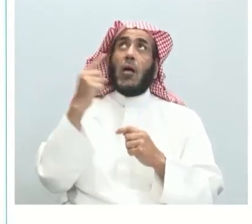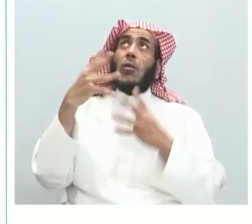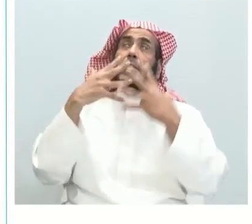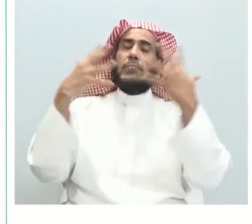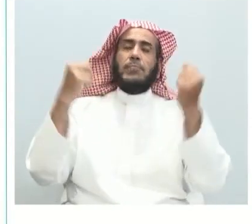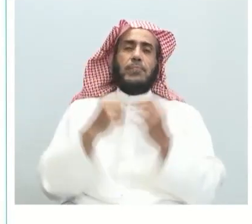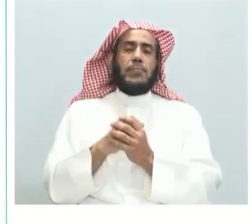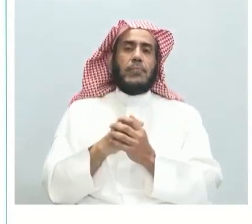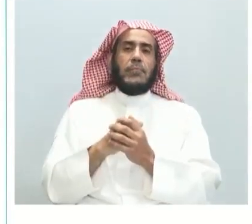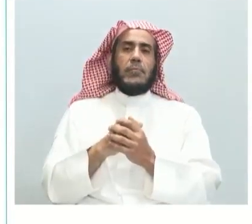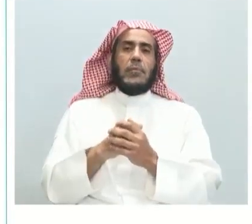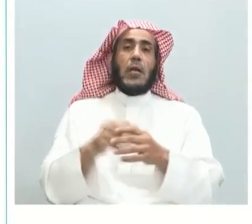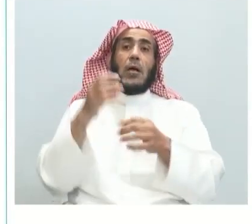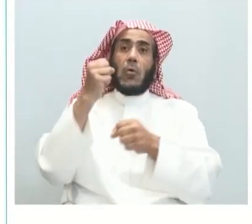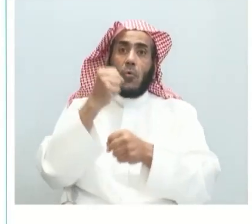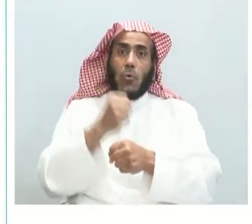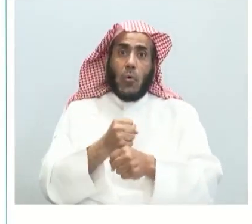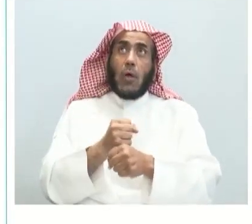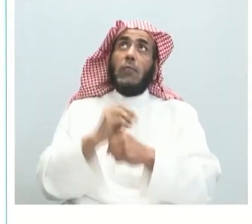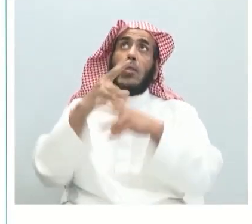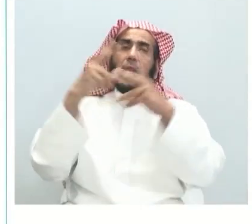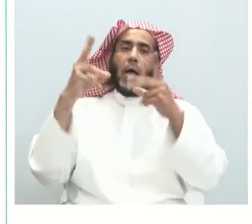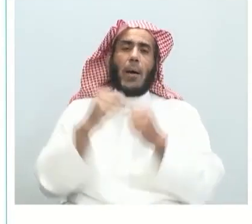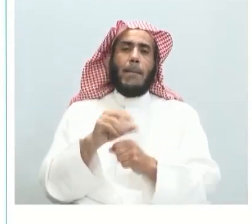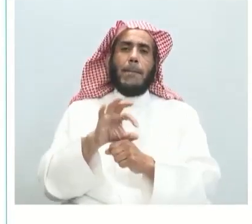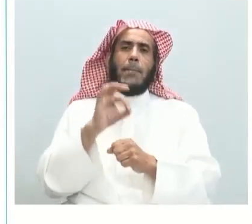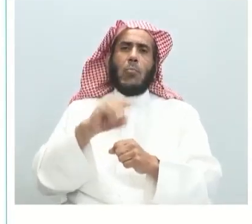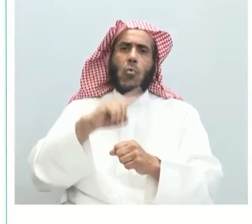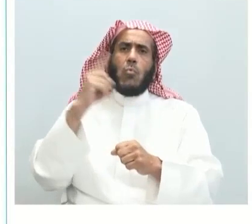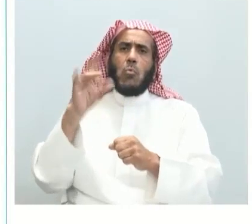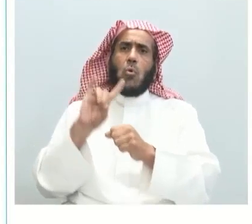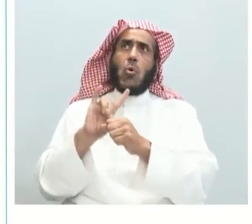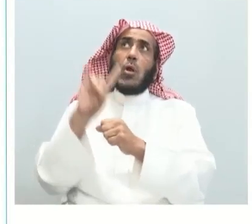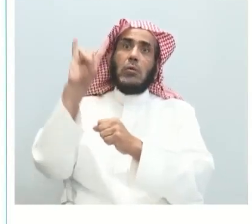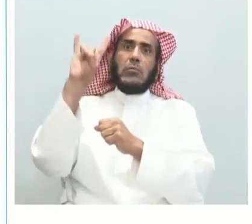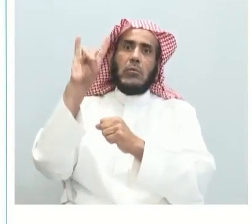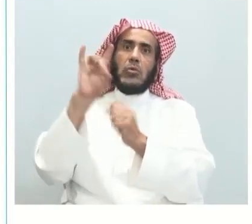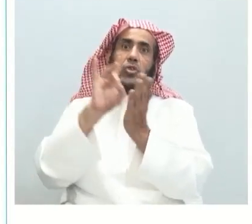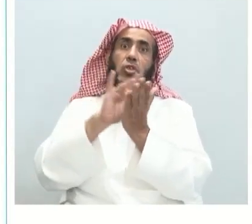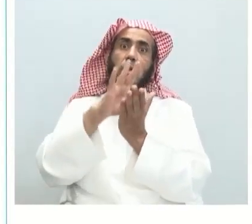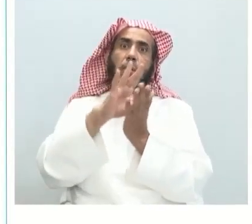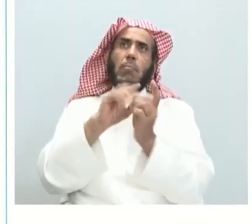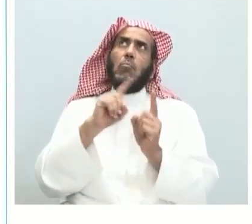للناظرين وحفظناها من كل شيطان